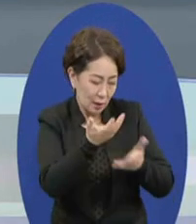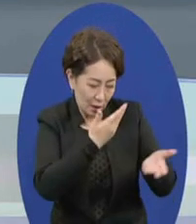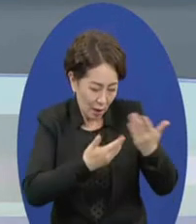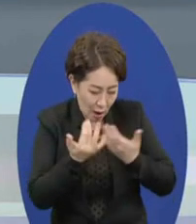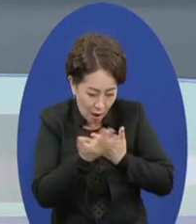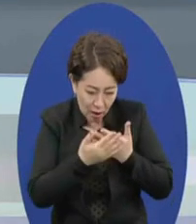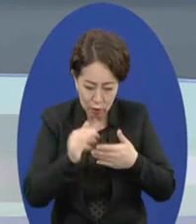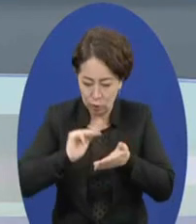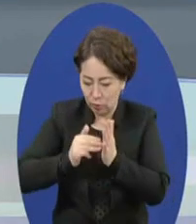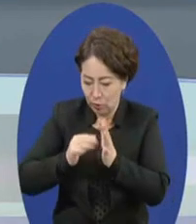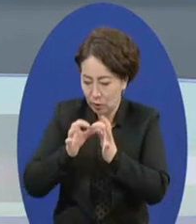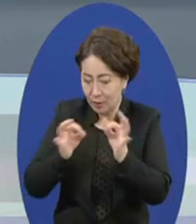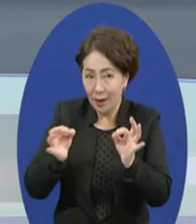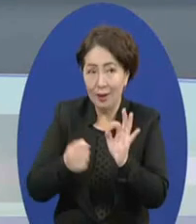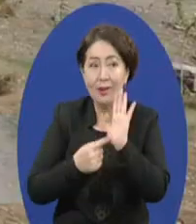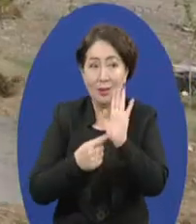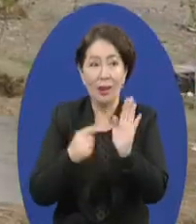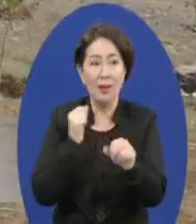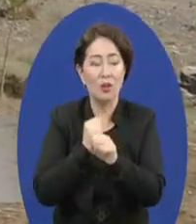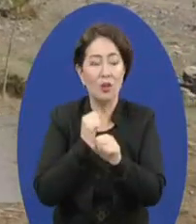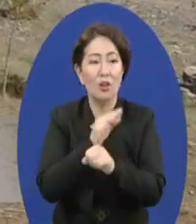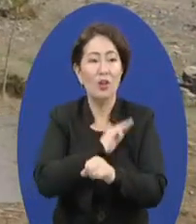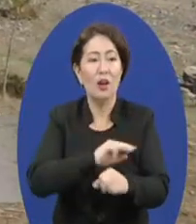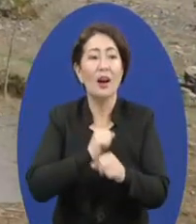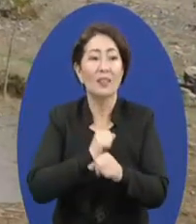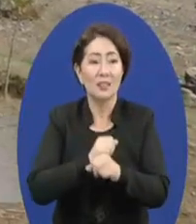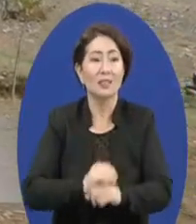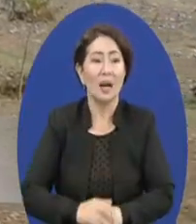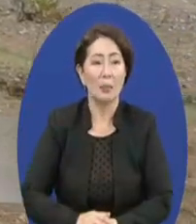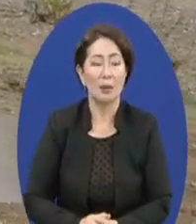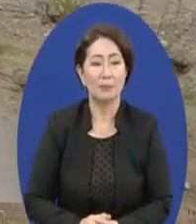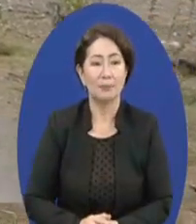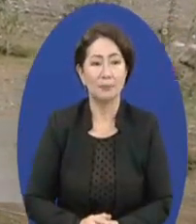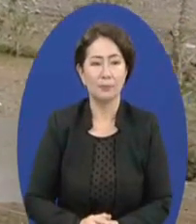наривчлан гаргахаар ажиллаж байна.